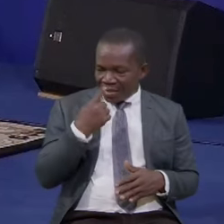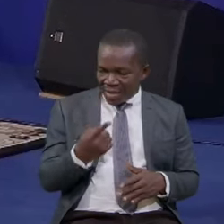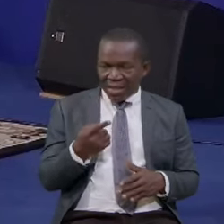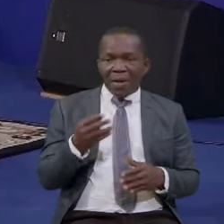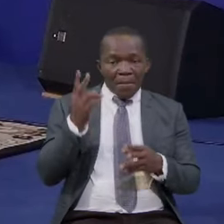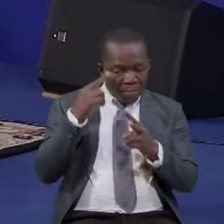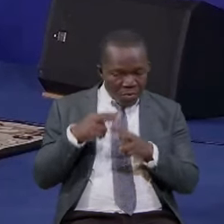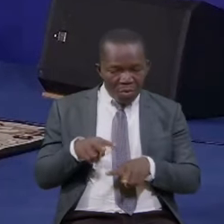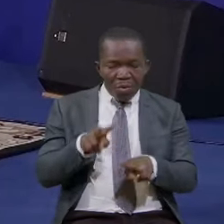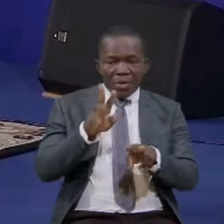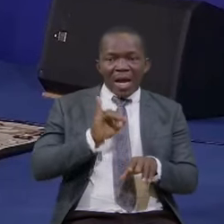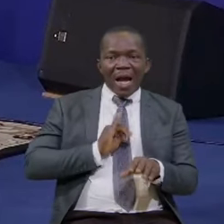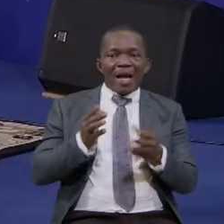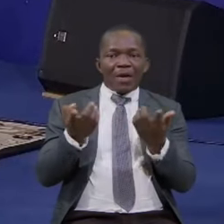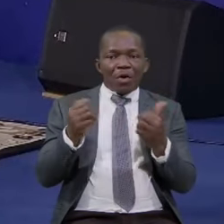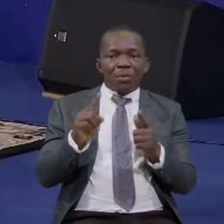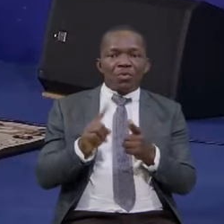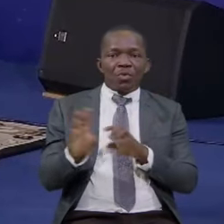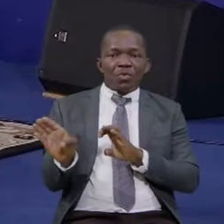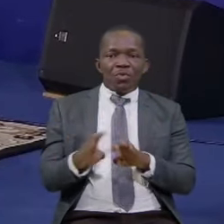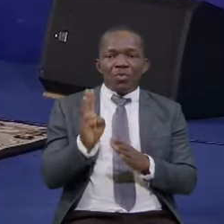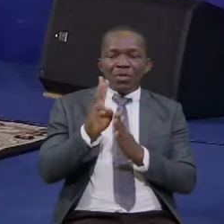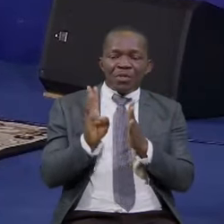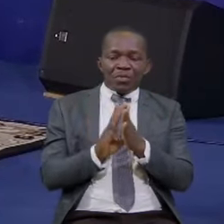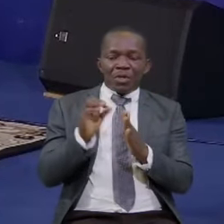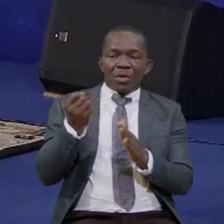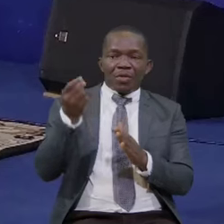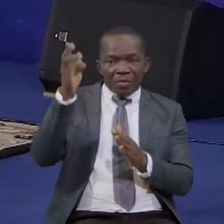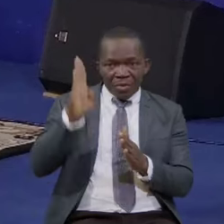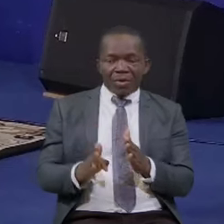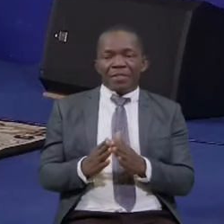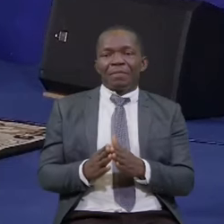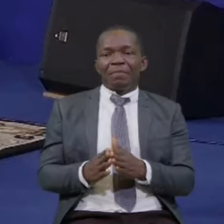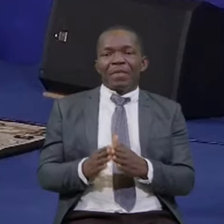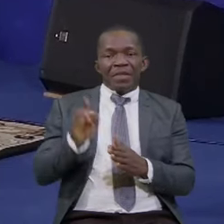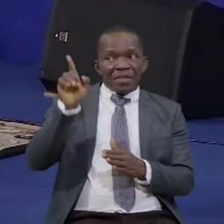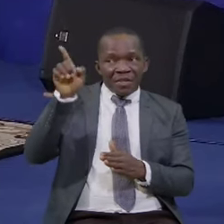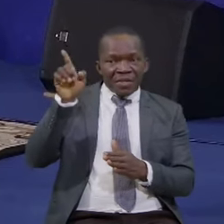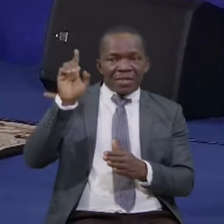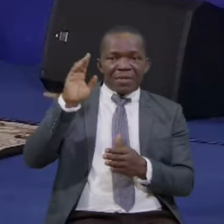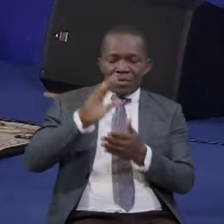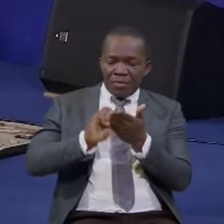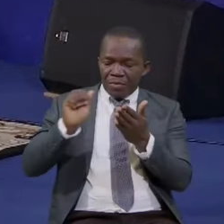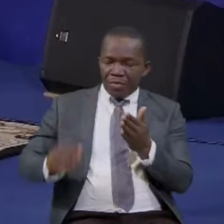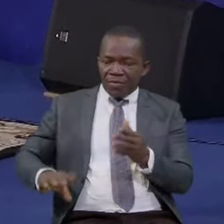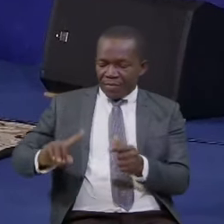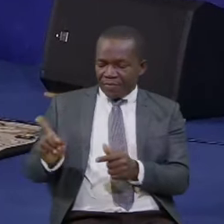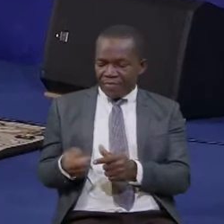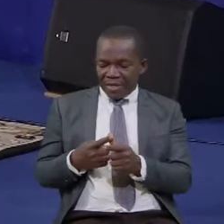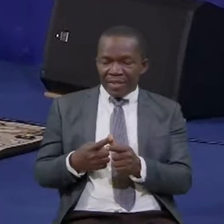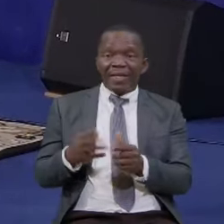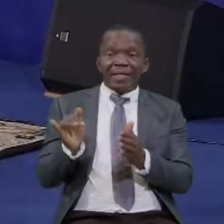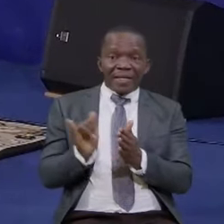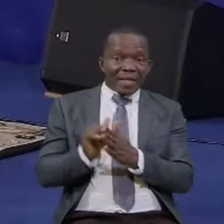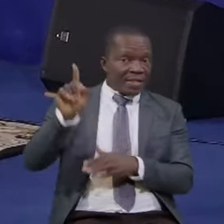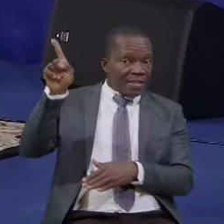ô Dieu il ôte il abolit ainsi la première chose pour établir la